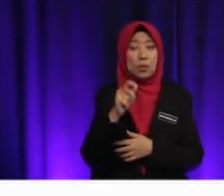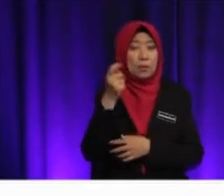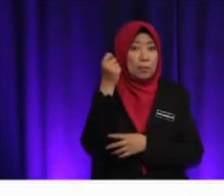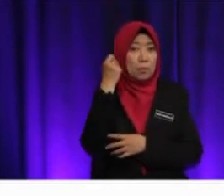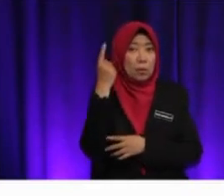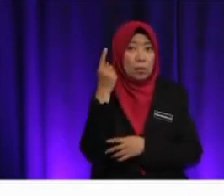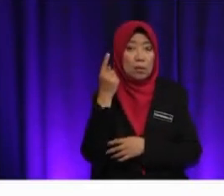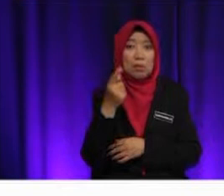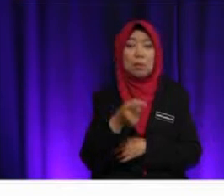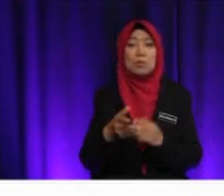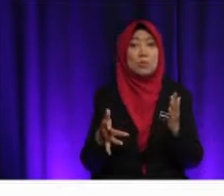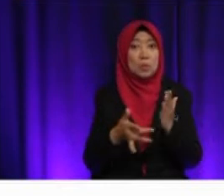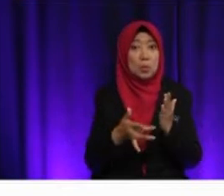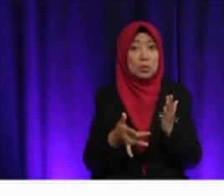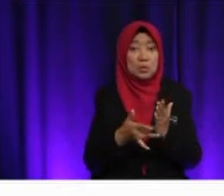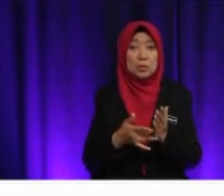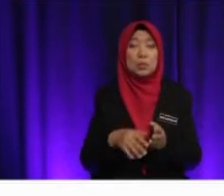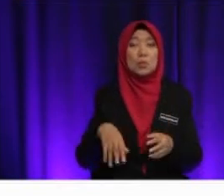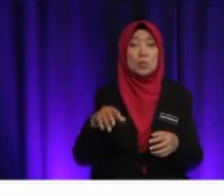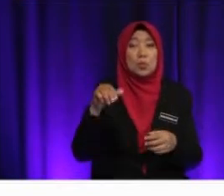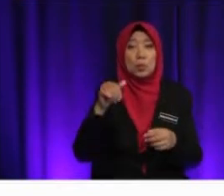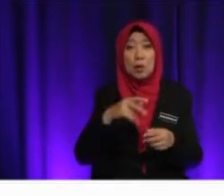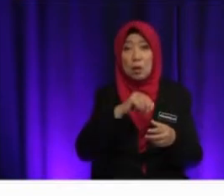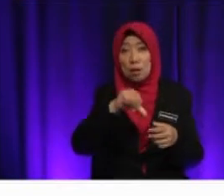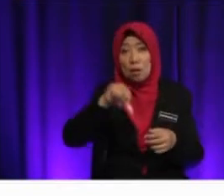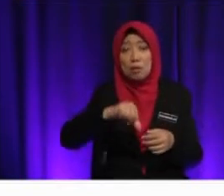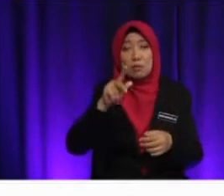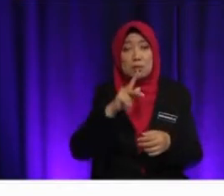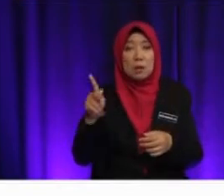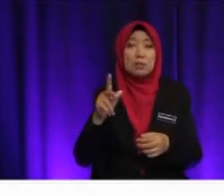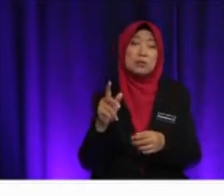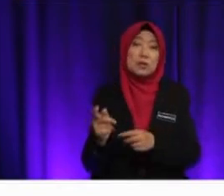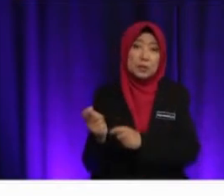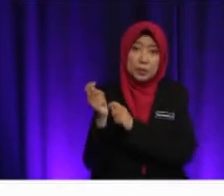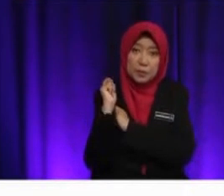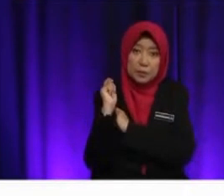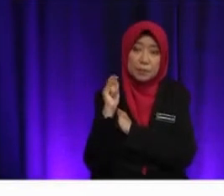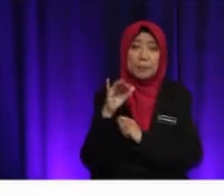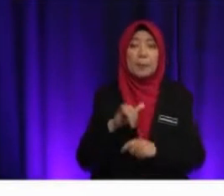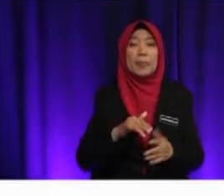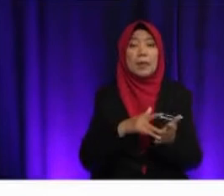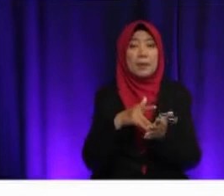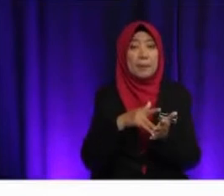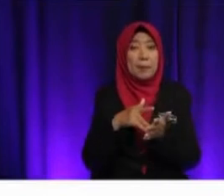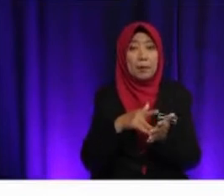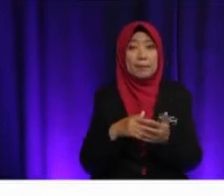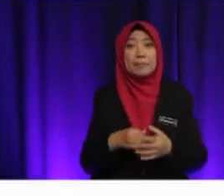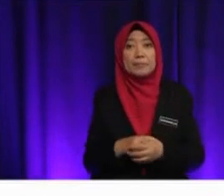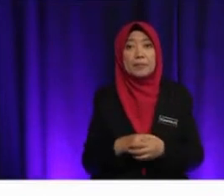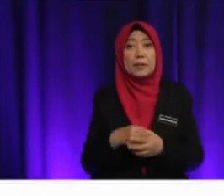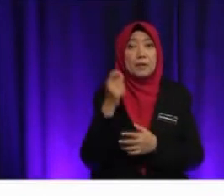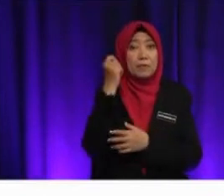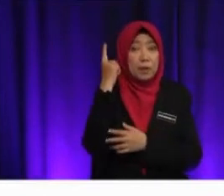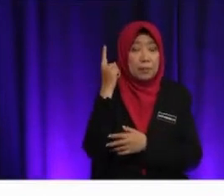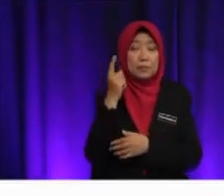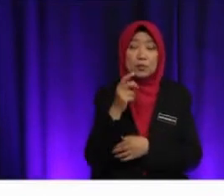dan tubuh yang kuat, dapat menewaskan tentera Jalut yang begitu ramai. Okey? Okey, kita teruskan. Okey, kita tengok lagi. Memahami